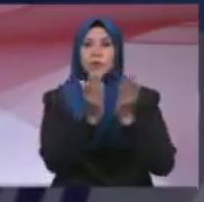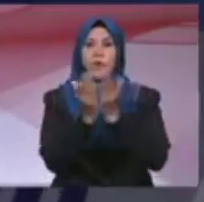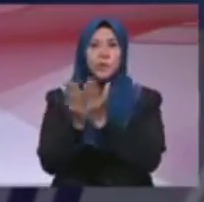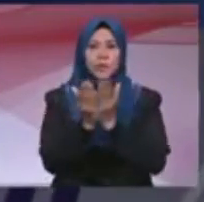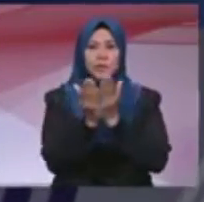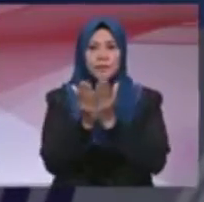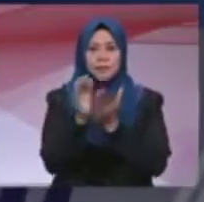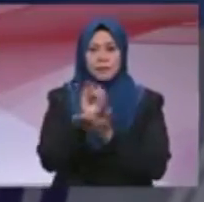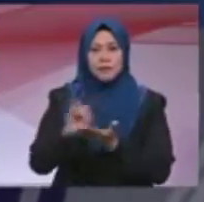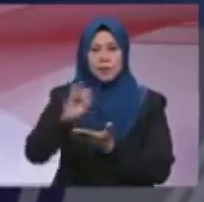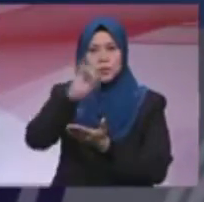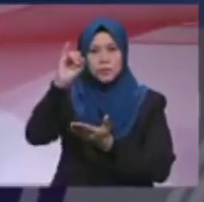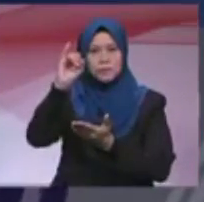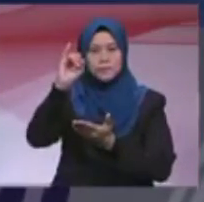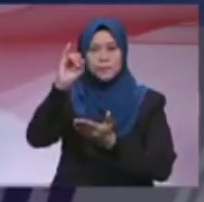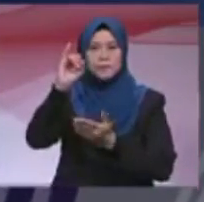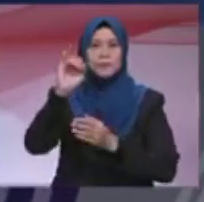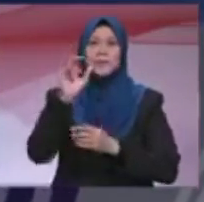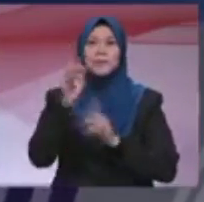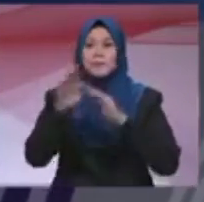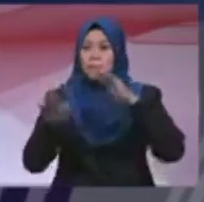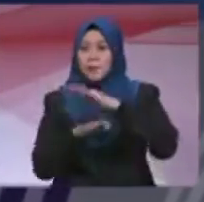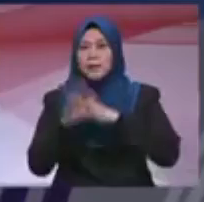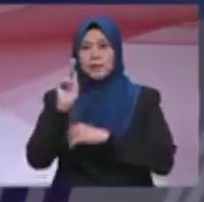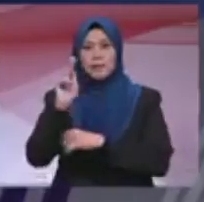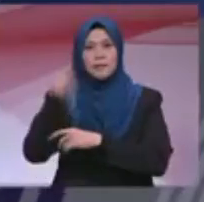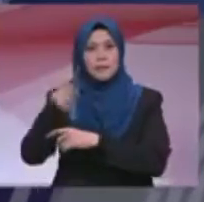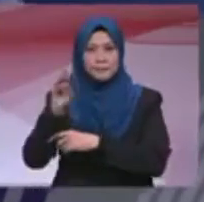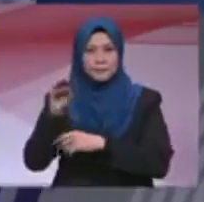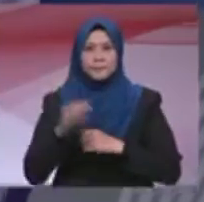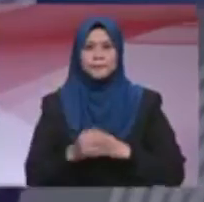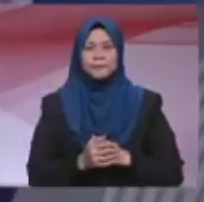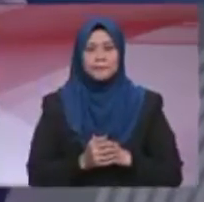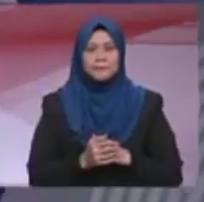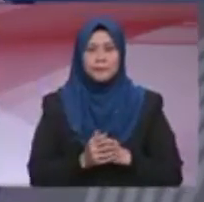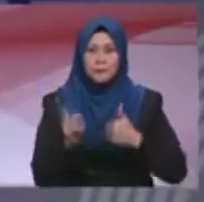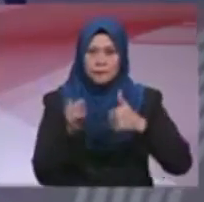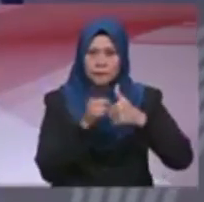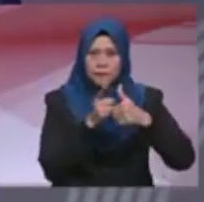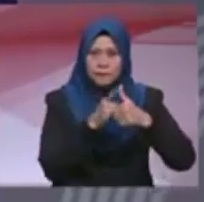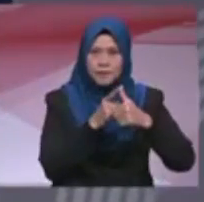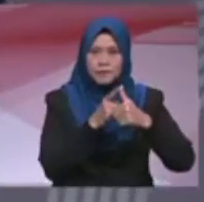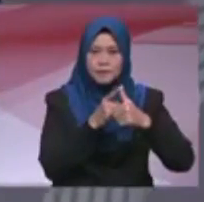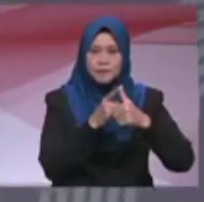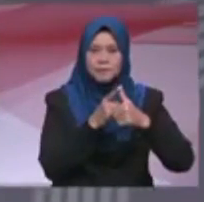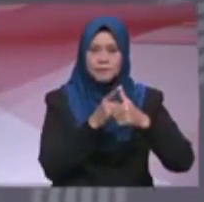pendidikan di bawah KPM. Pertama sekali berkaitan dengan